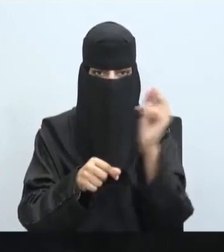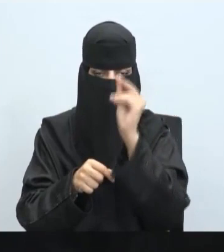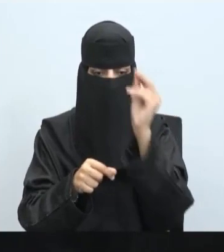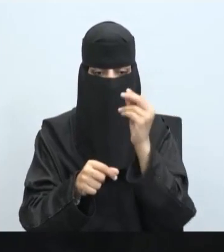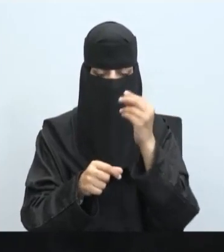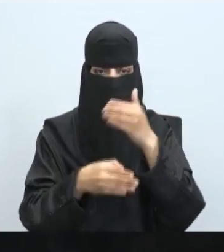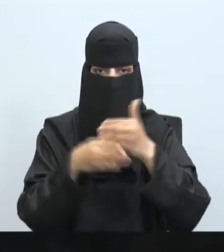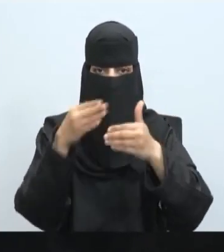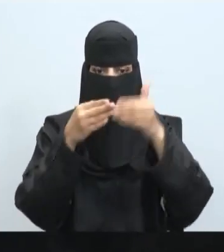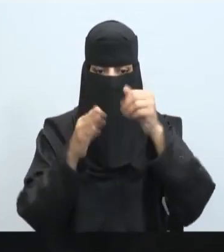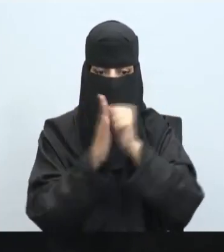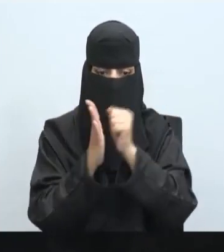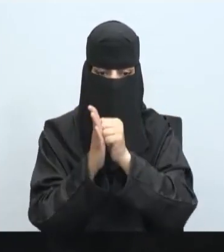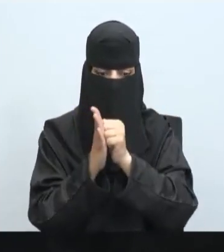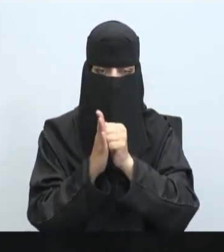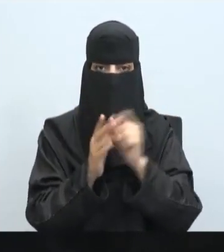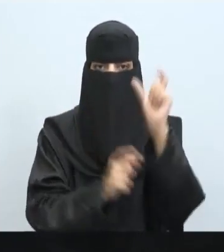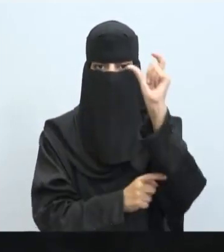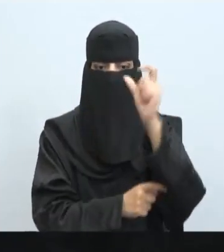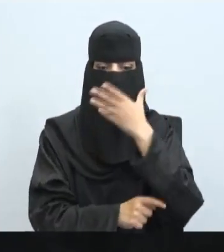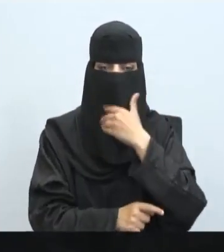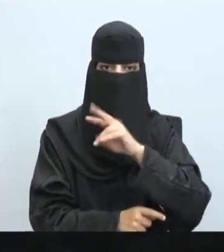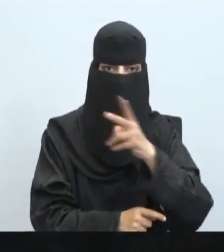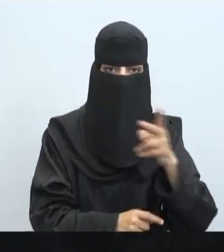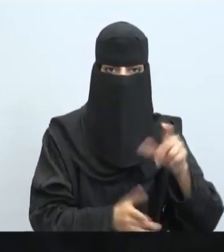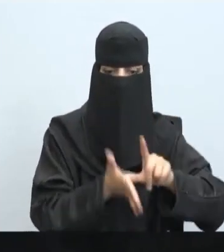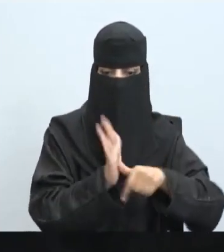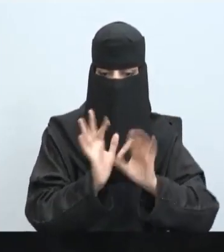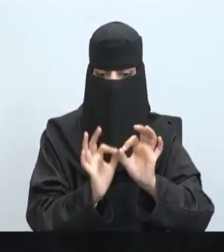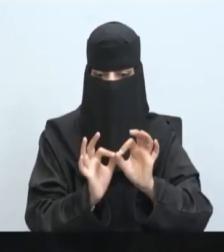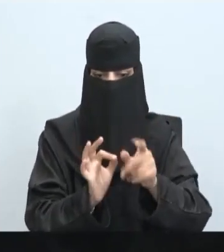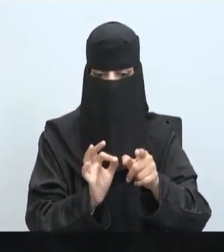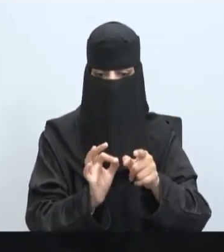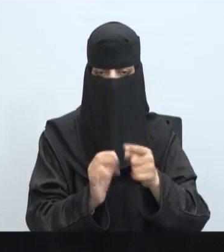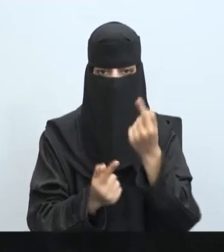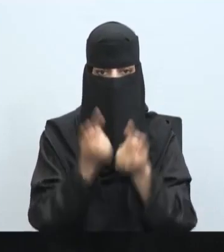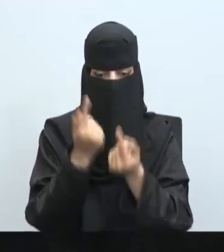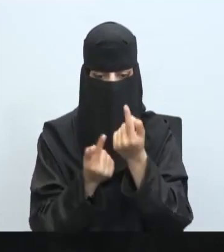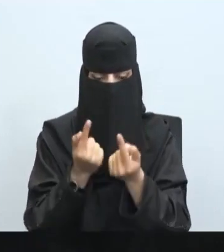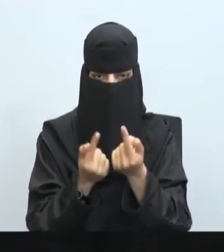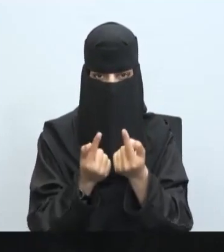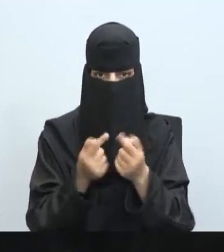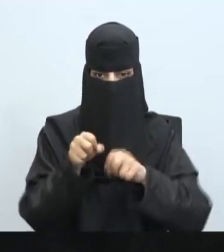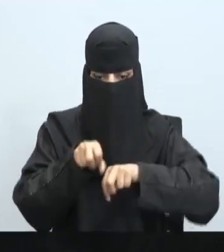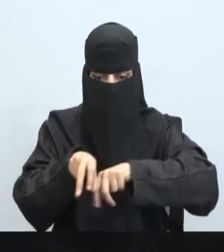القصور والمساجد باشكال هندسيه ونباتيه